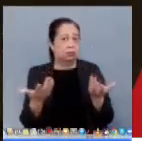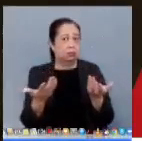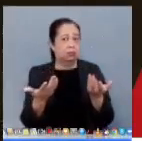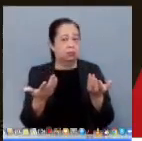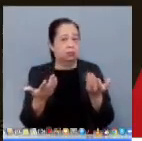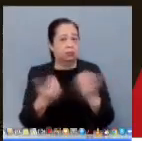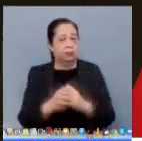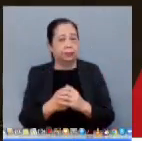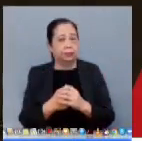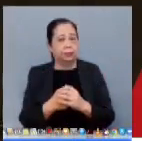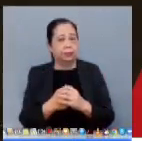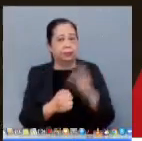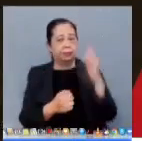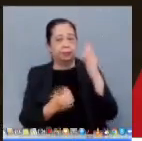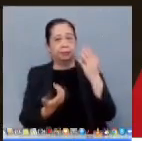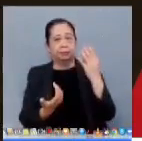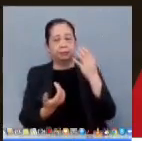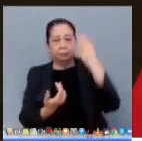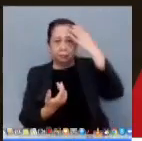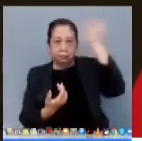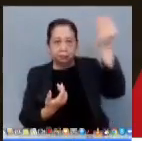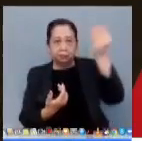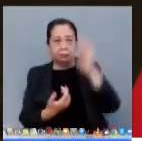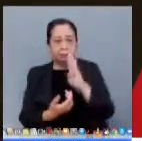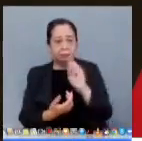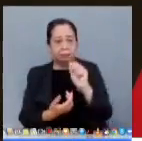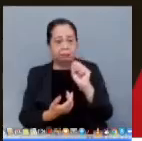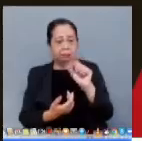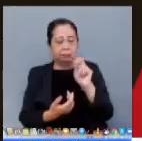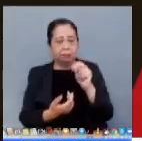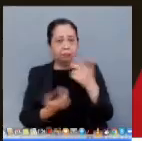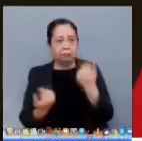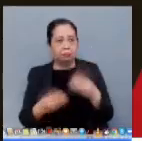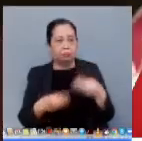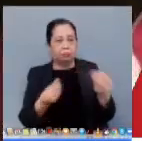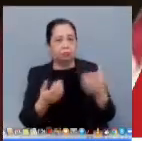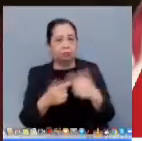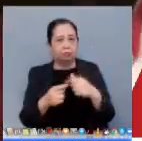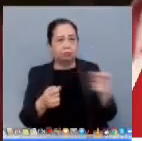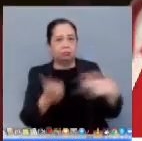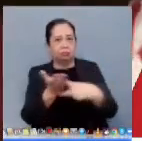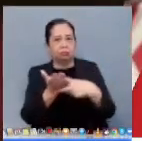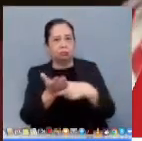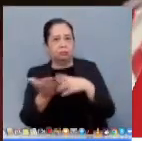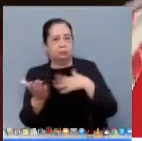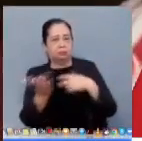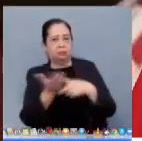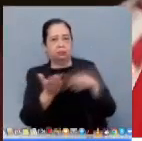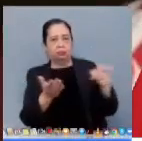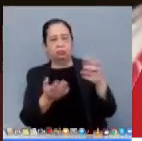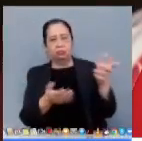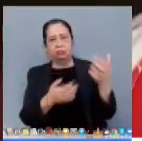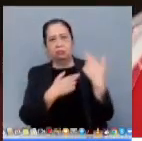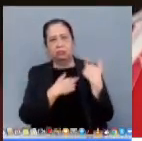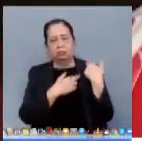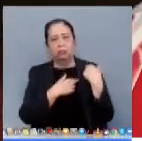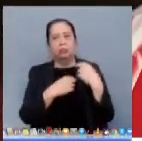basilan kung may ibibigay sa mga bata, sila na nagbubok sa ticket ko. Okay. Kung gano'n ang